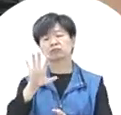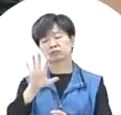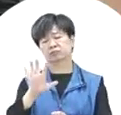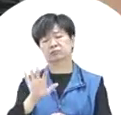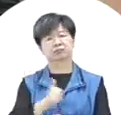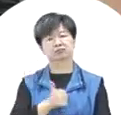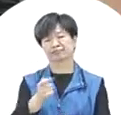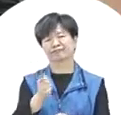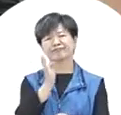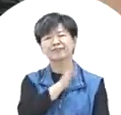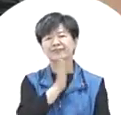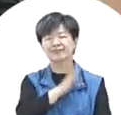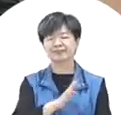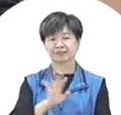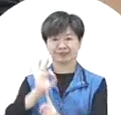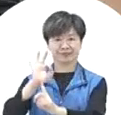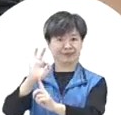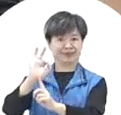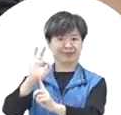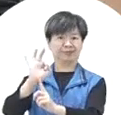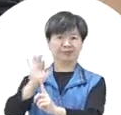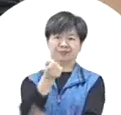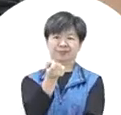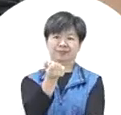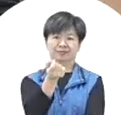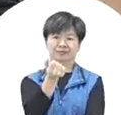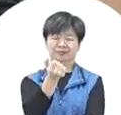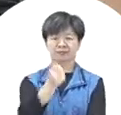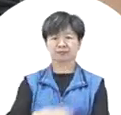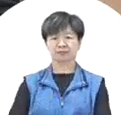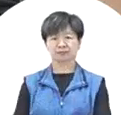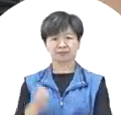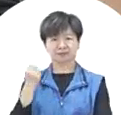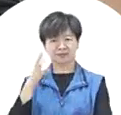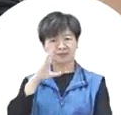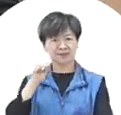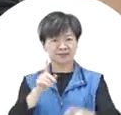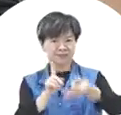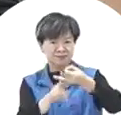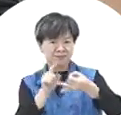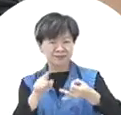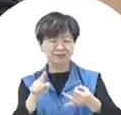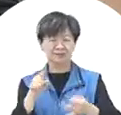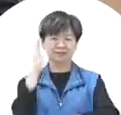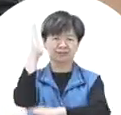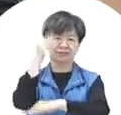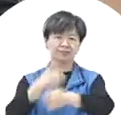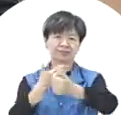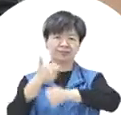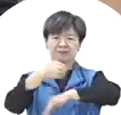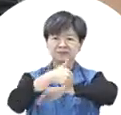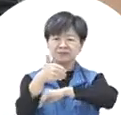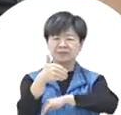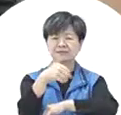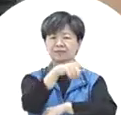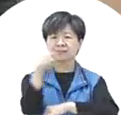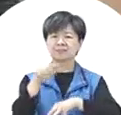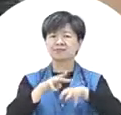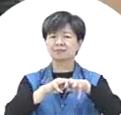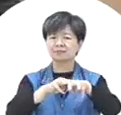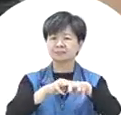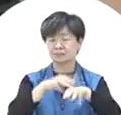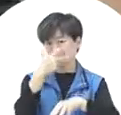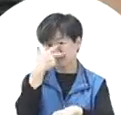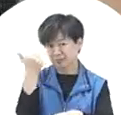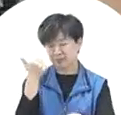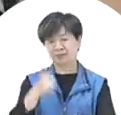像那个公车，其实也很少。那新巴本来就是那个市政府给予偏乡地区行方便的一个政策，